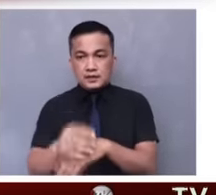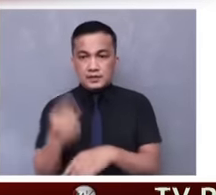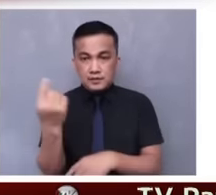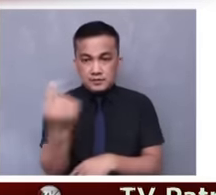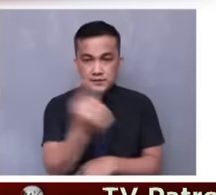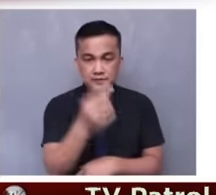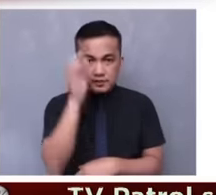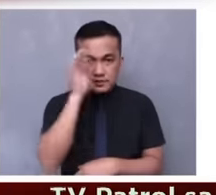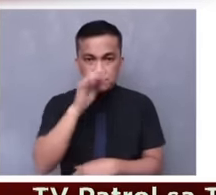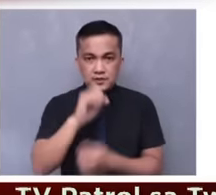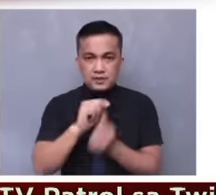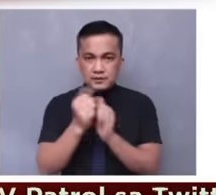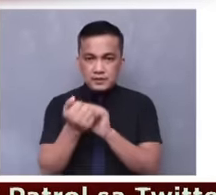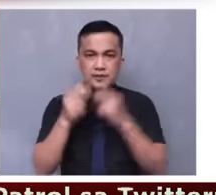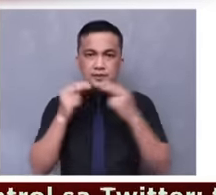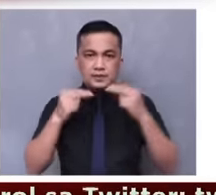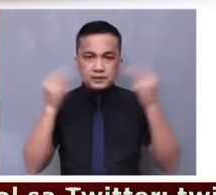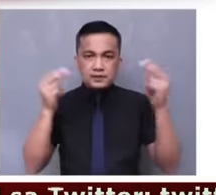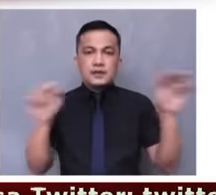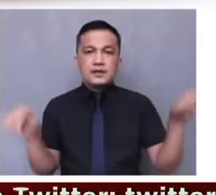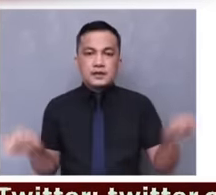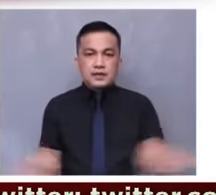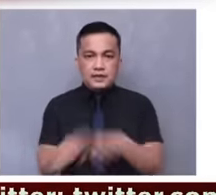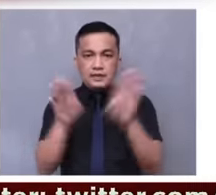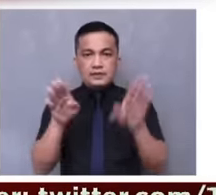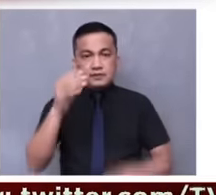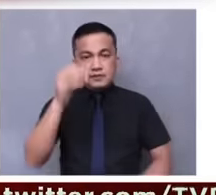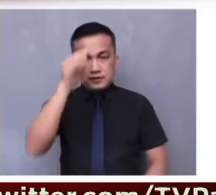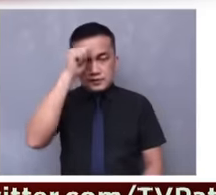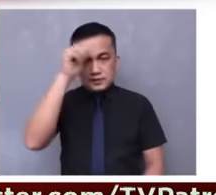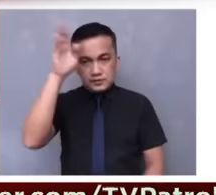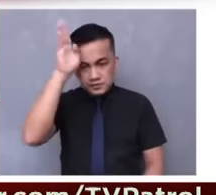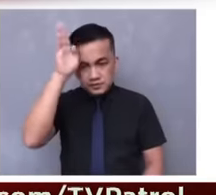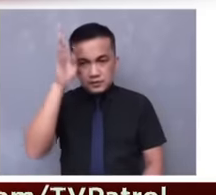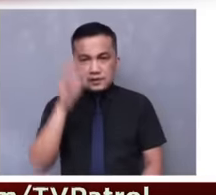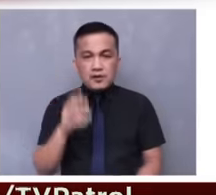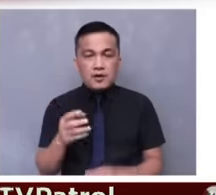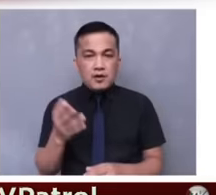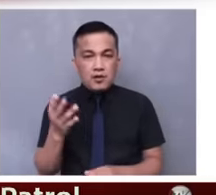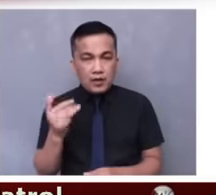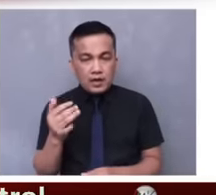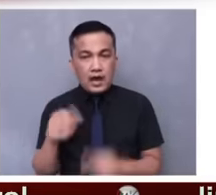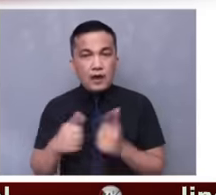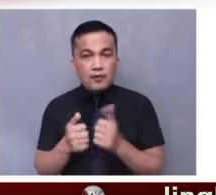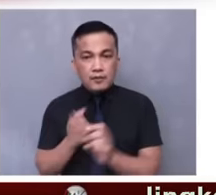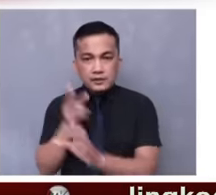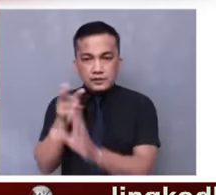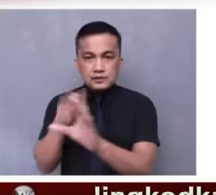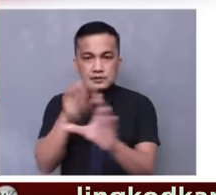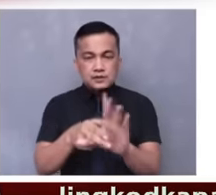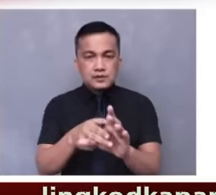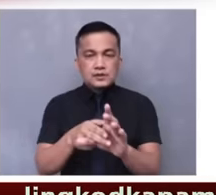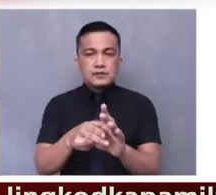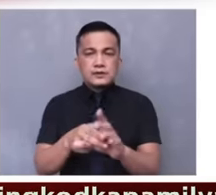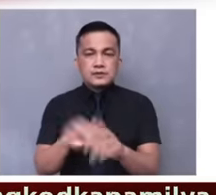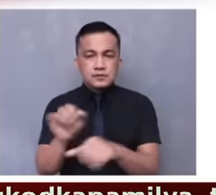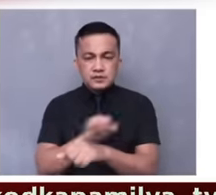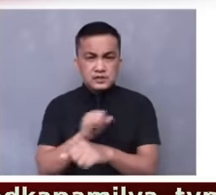a hero like Bonifacio by participating actively in our nation-building